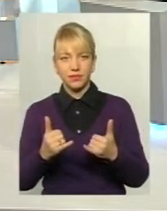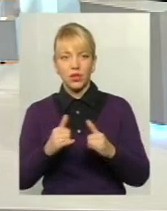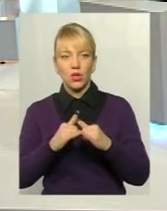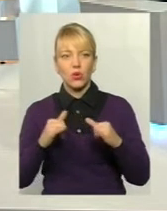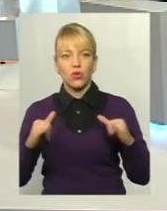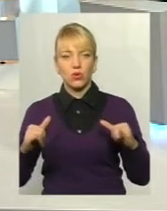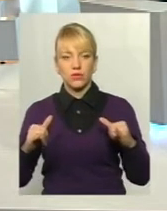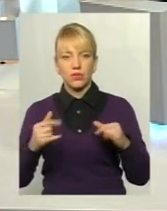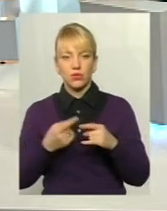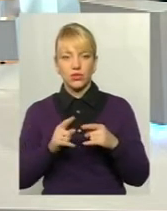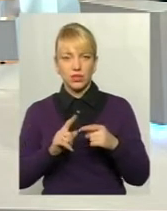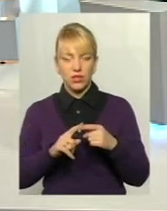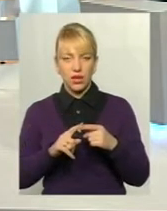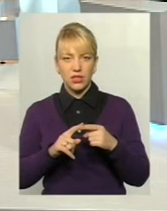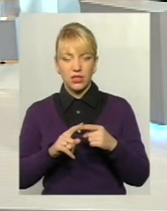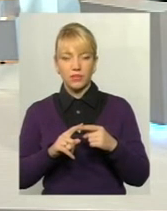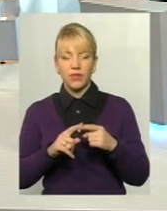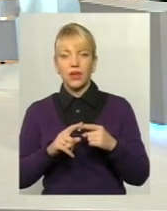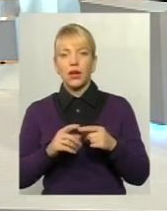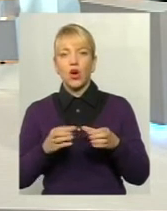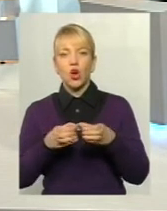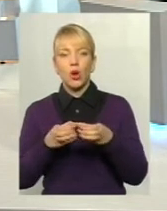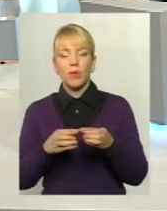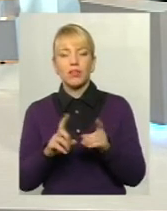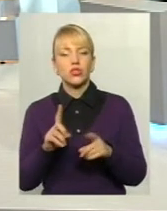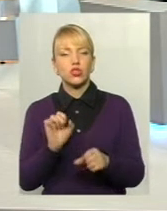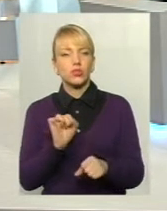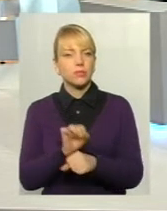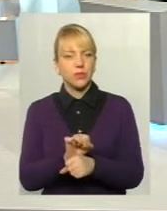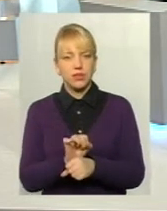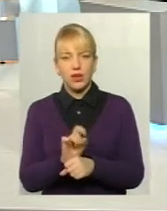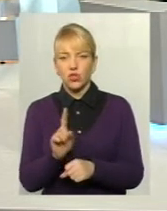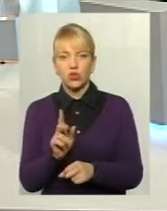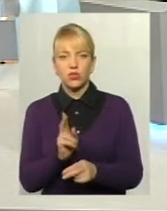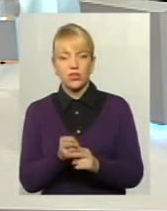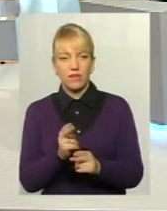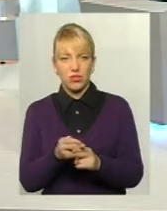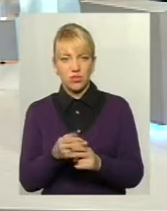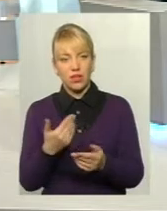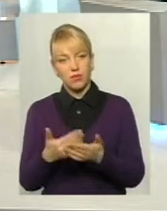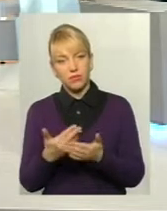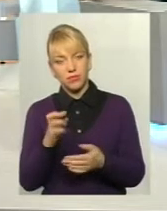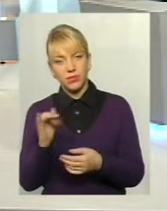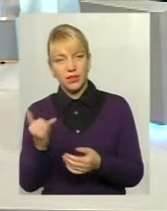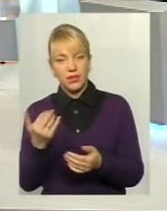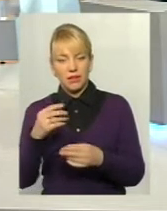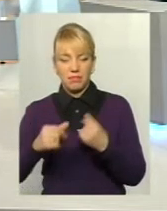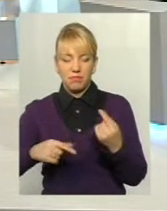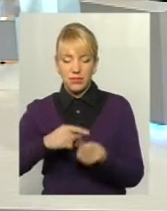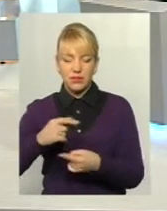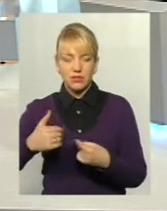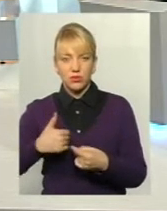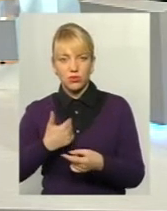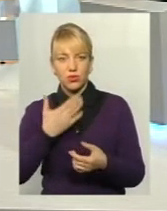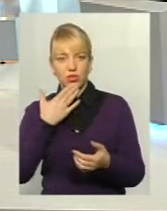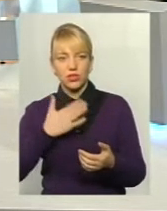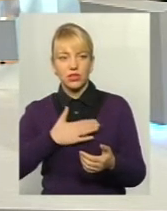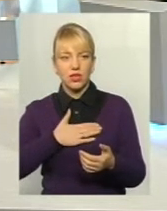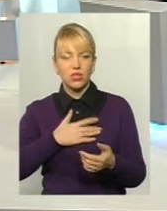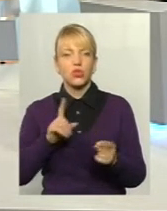розвитку цієї громади. Що спиняє, що заважає? От, власне, здавали, бізнес хоче, наші